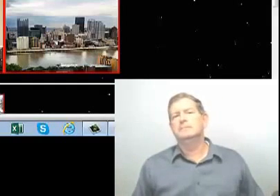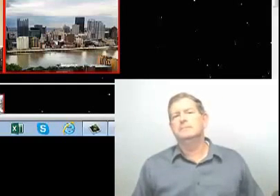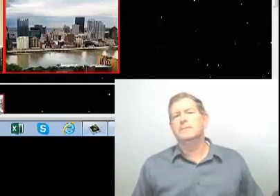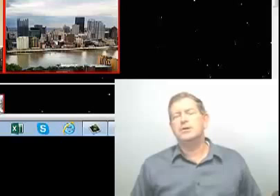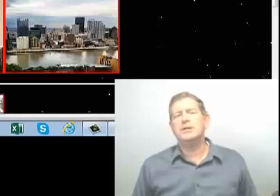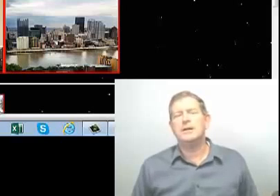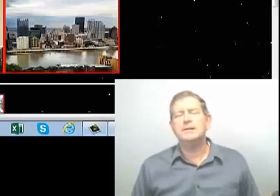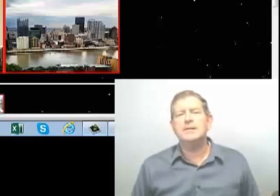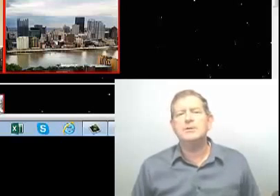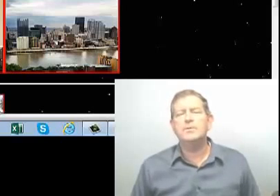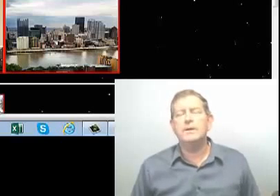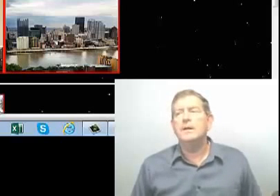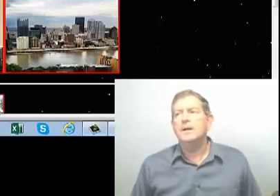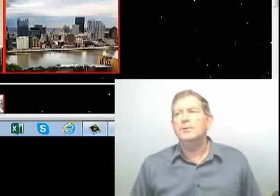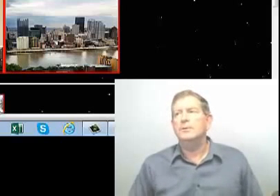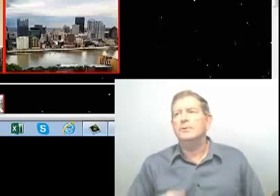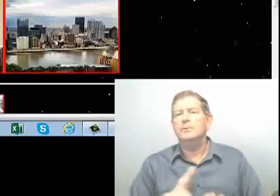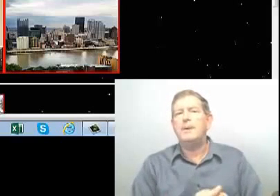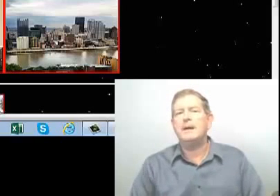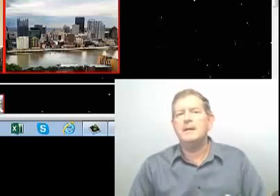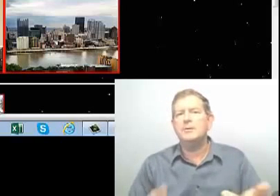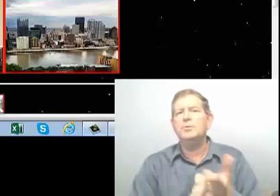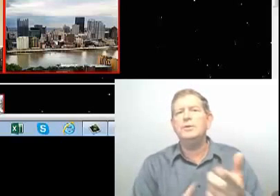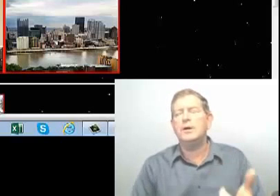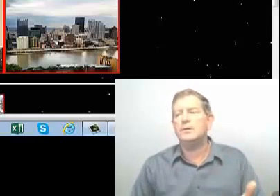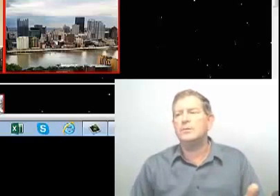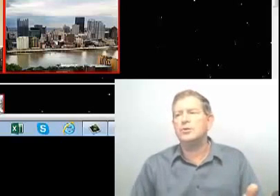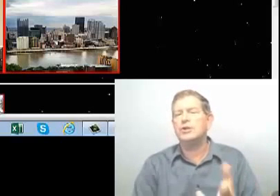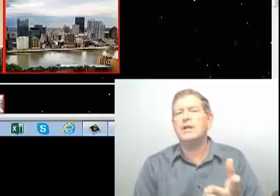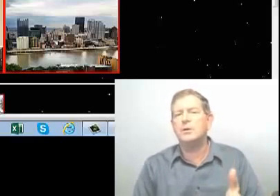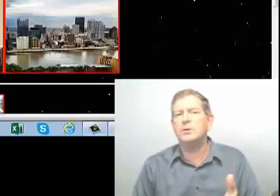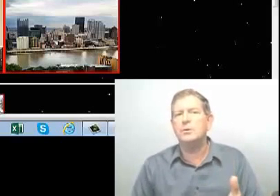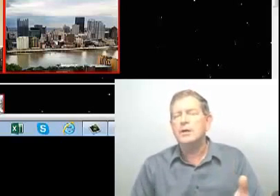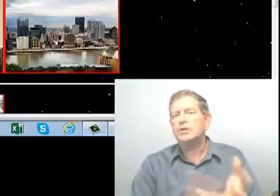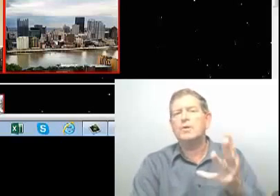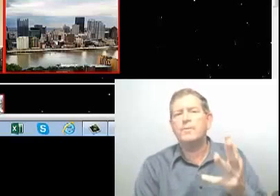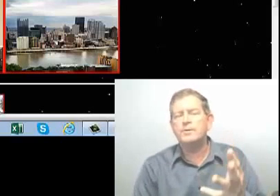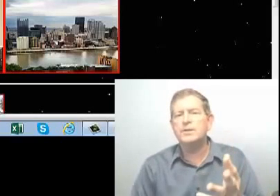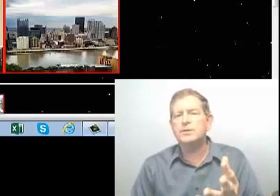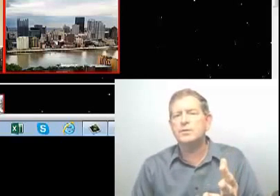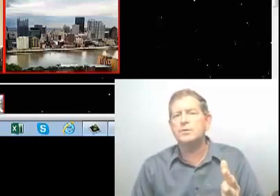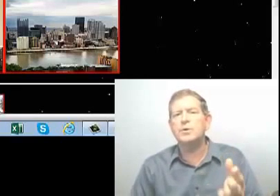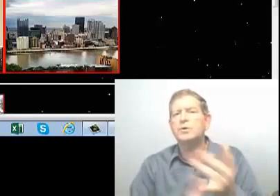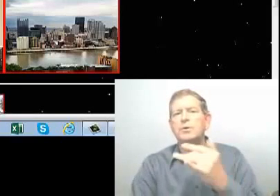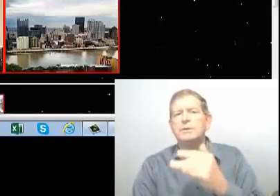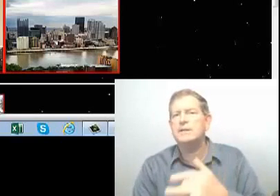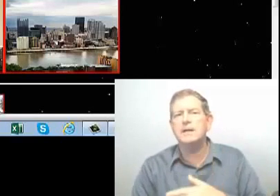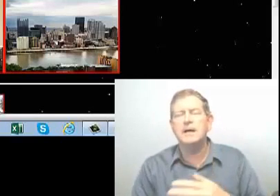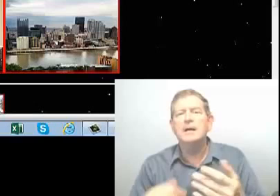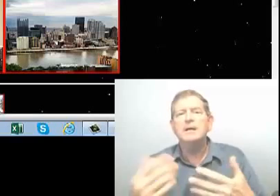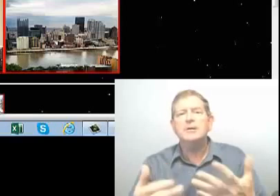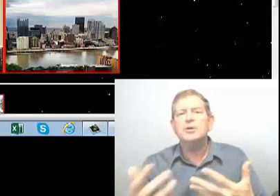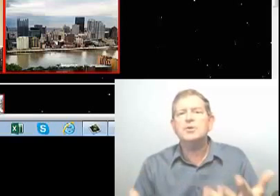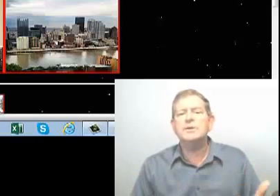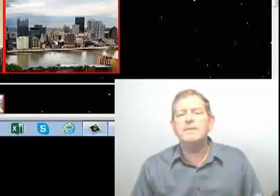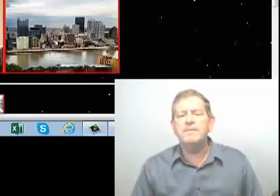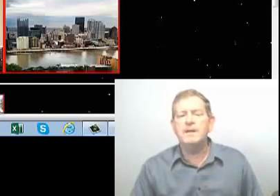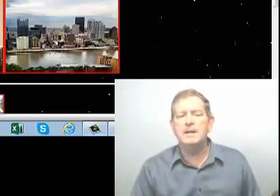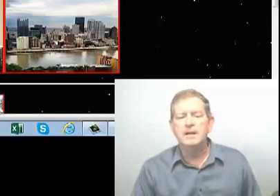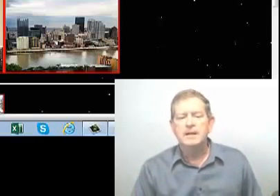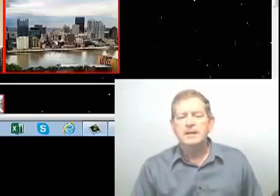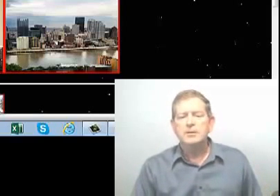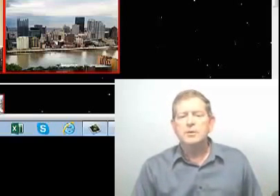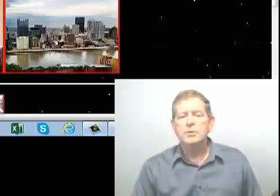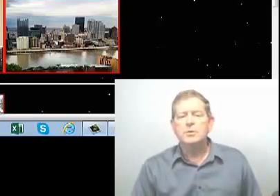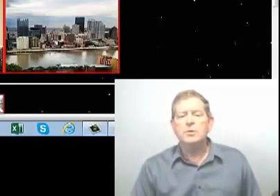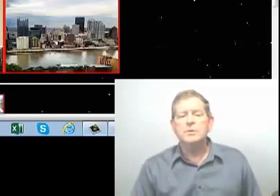etc. etc. C'est une ville. Paris, New York, Chicago, San Francisco, Tokyo, etc. Ce sont des